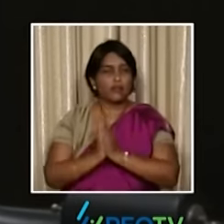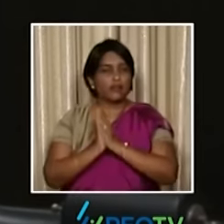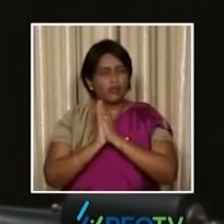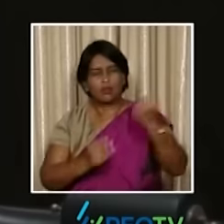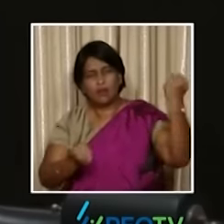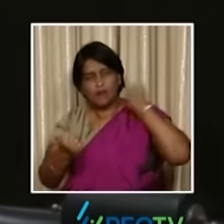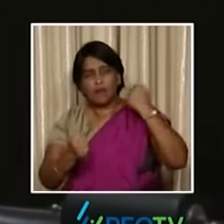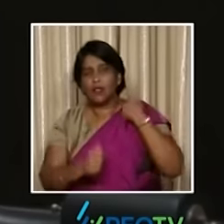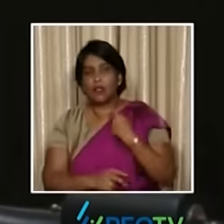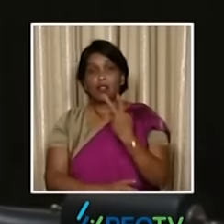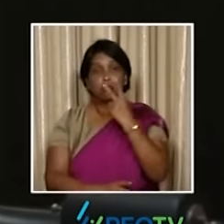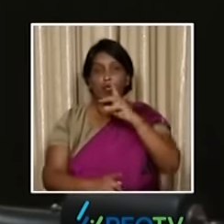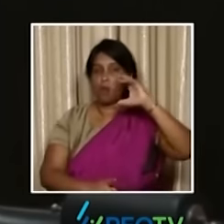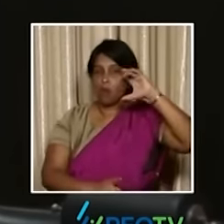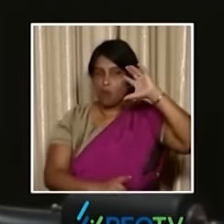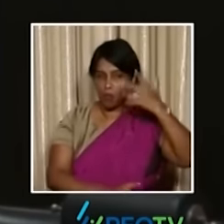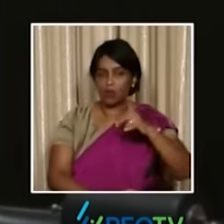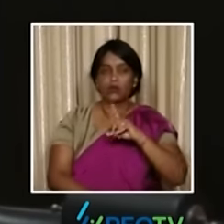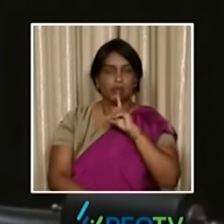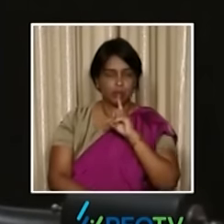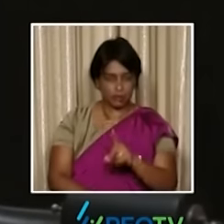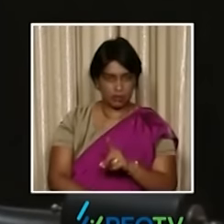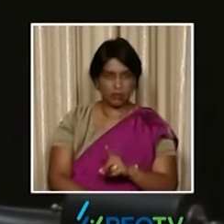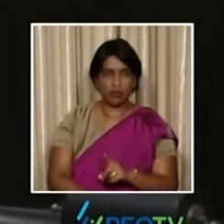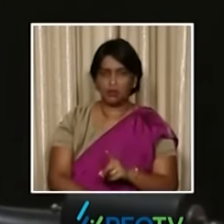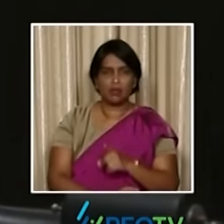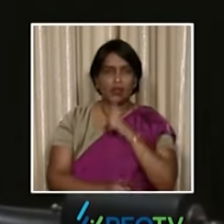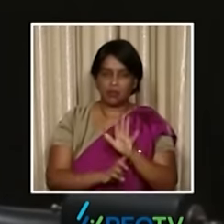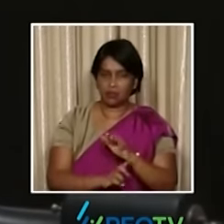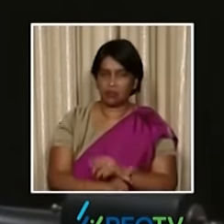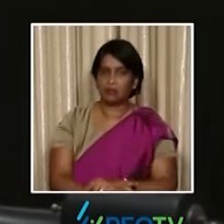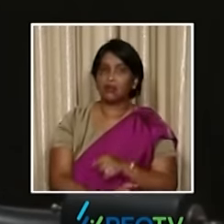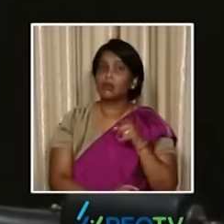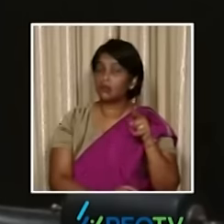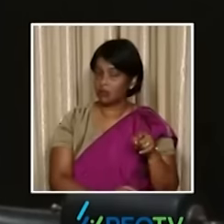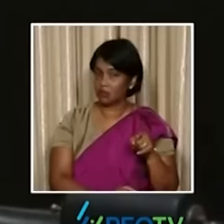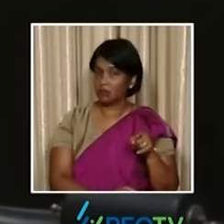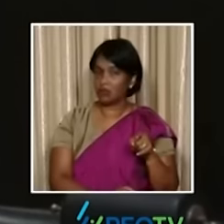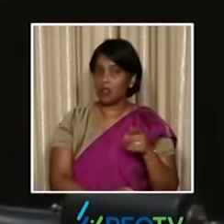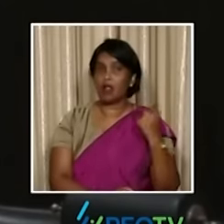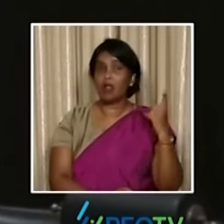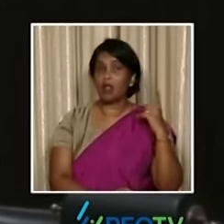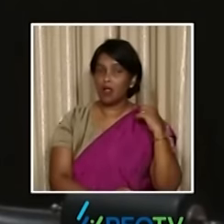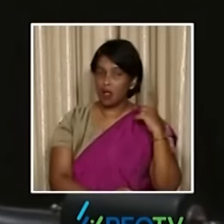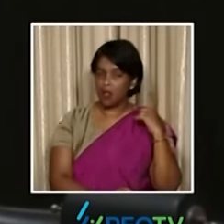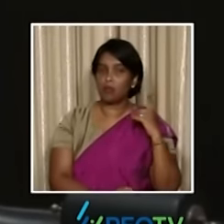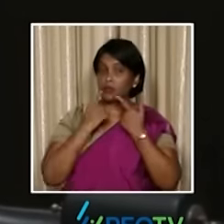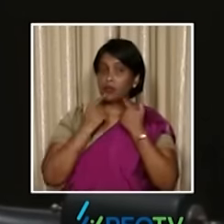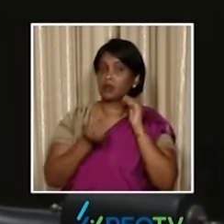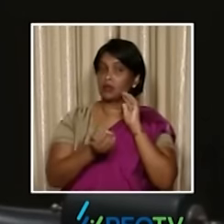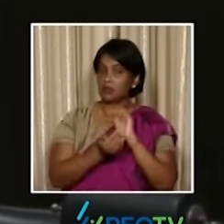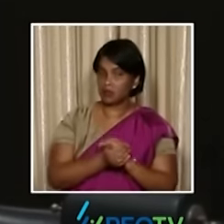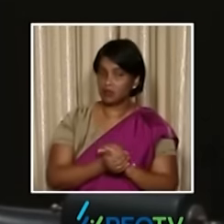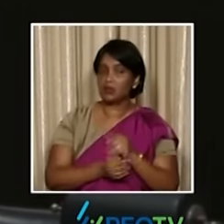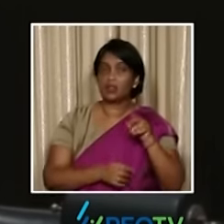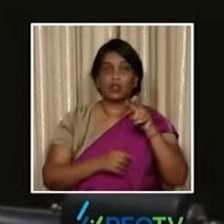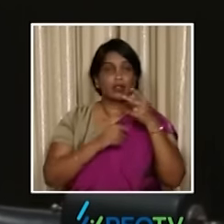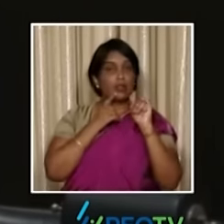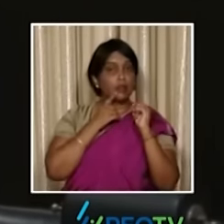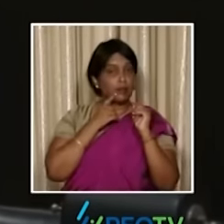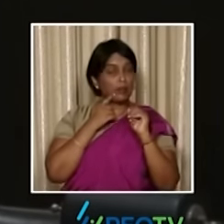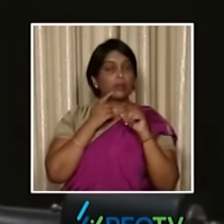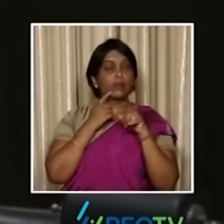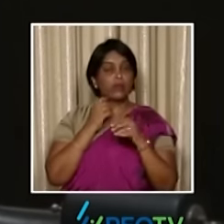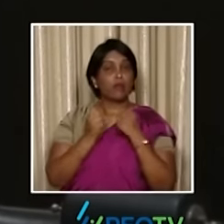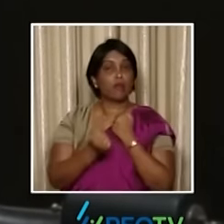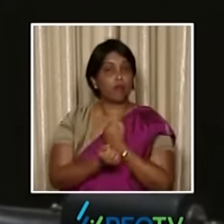වඳින්න ගහන මිනිහයි දෙන්නම මෝඩයෝ කියනවා ගරු කථානායකතුමනි. එහෙම කතාවක් තියෙනවා. මේකෙදි හමුදාවටත් තියෙනවා ආත්ම ගරුත්වයක්. මේ 250ට